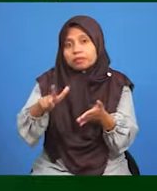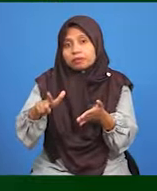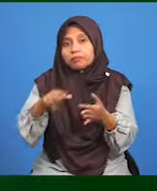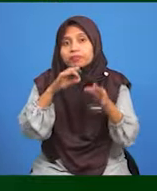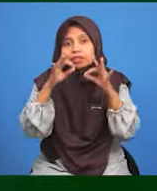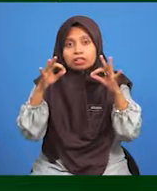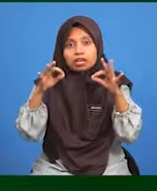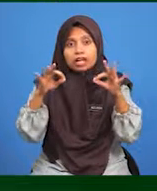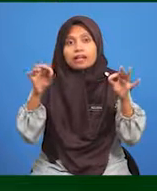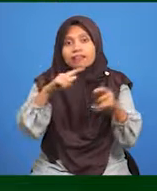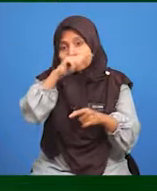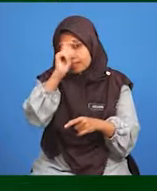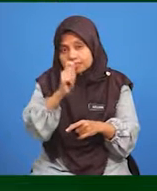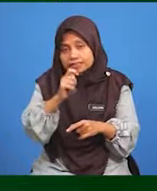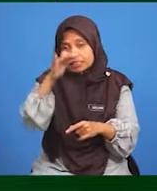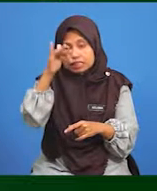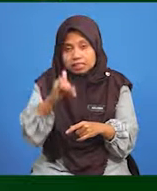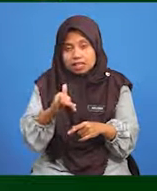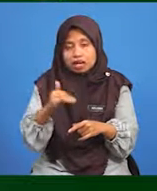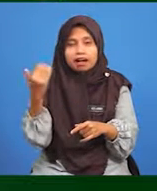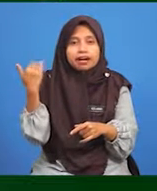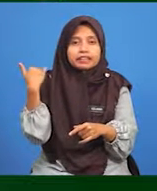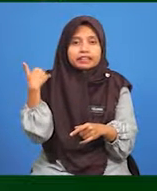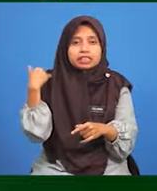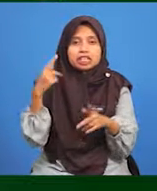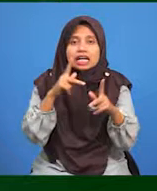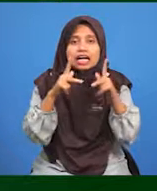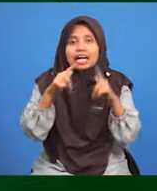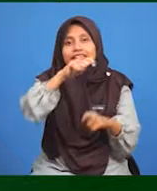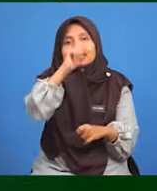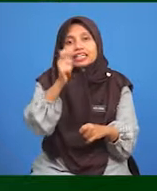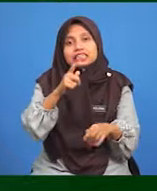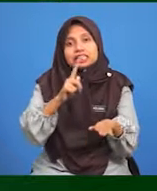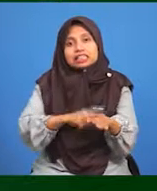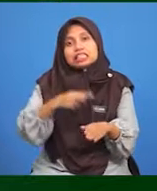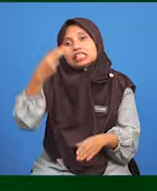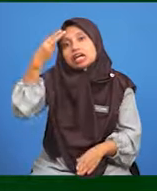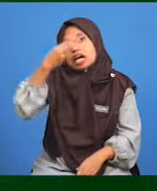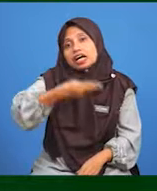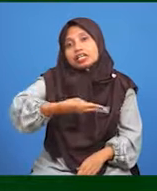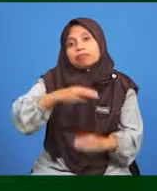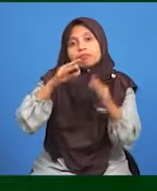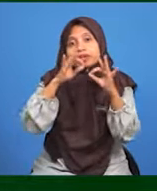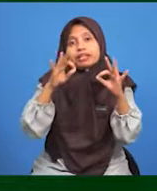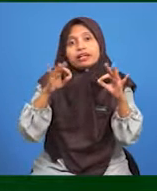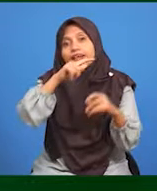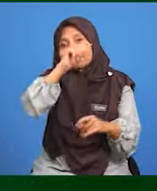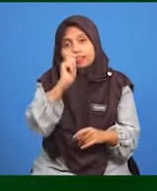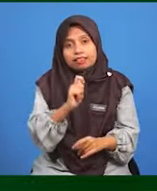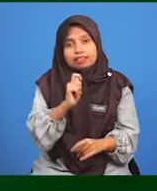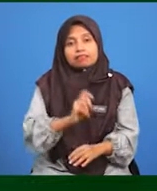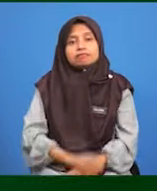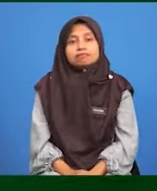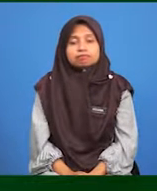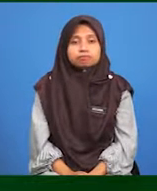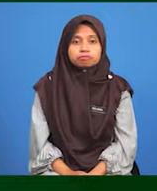ayat tanya yang mengandungi kata tanya di hadapan ayat tanya